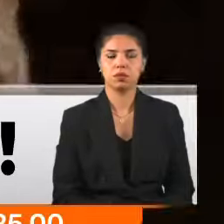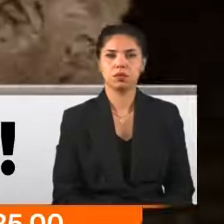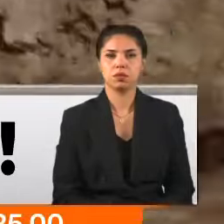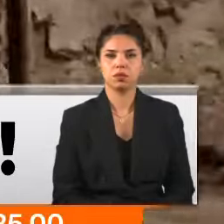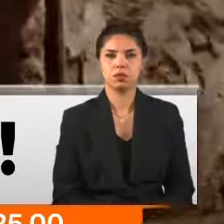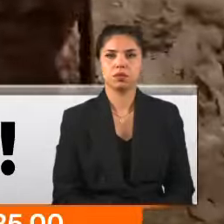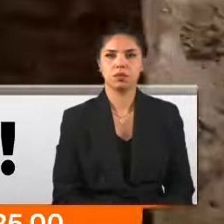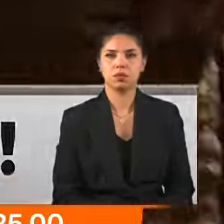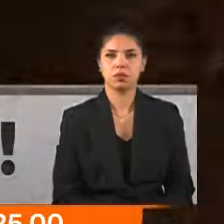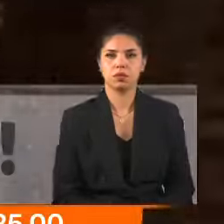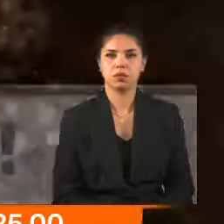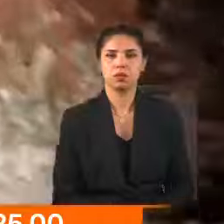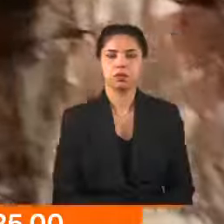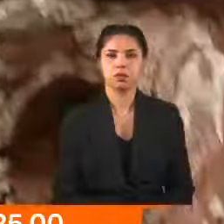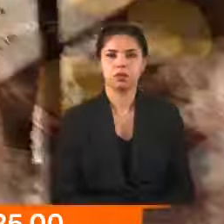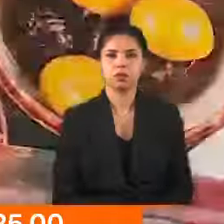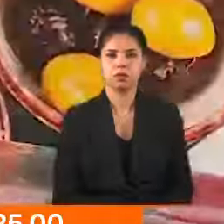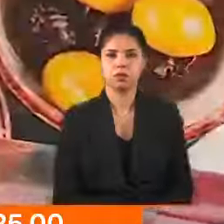gelin.